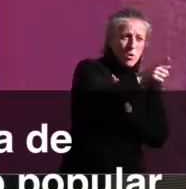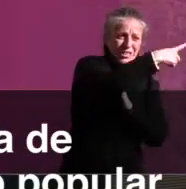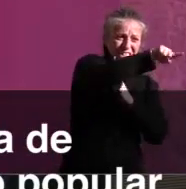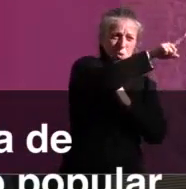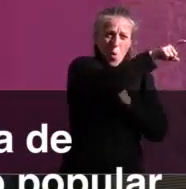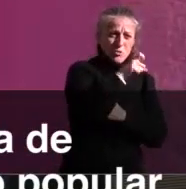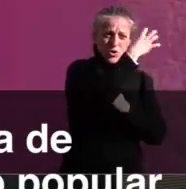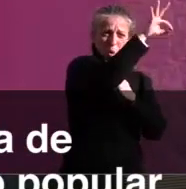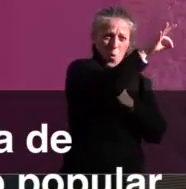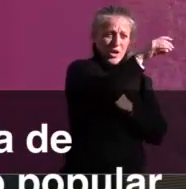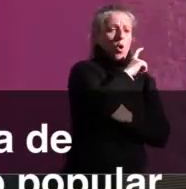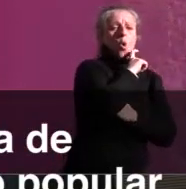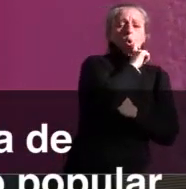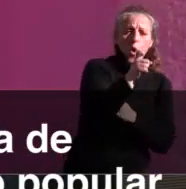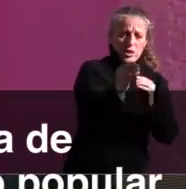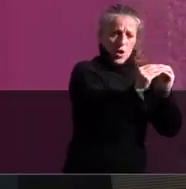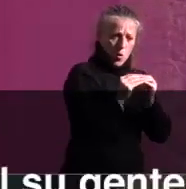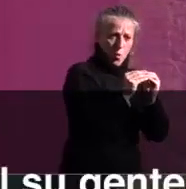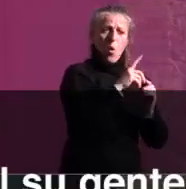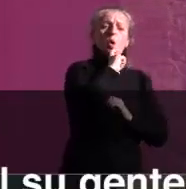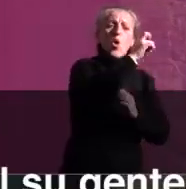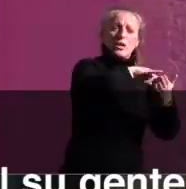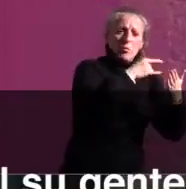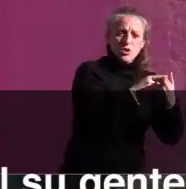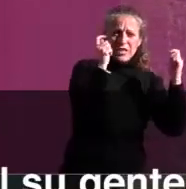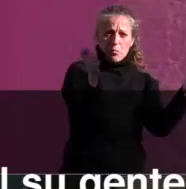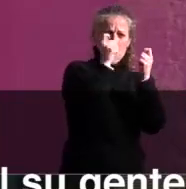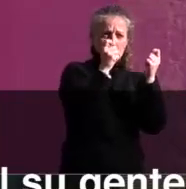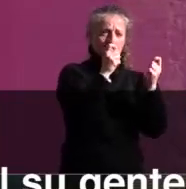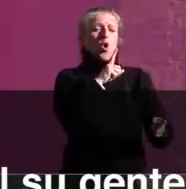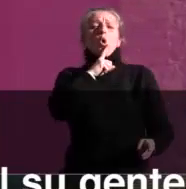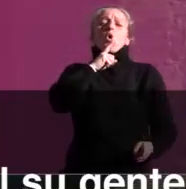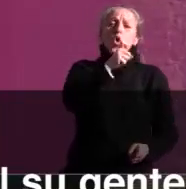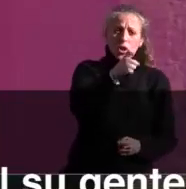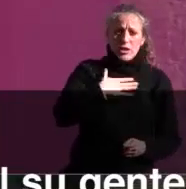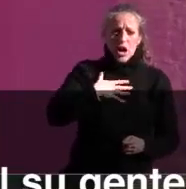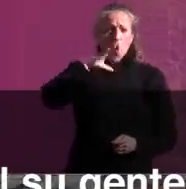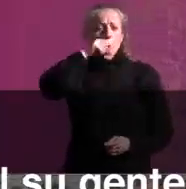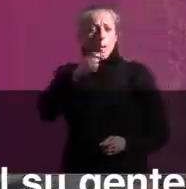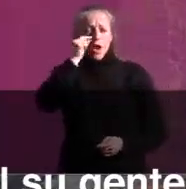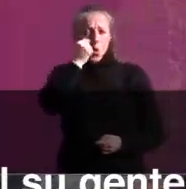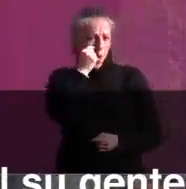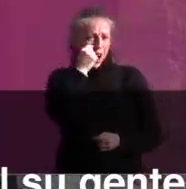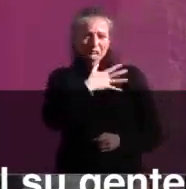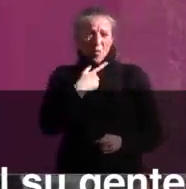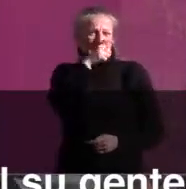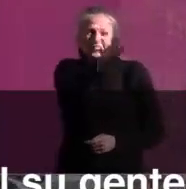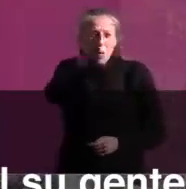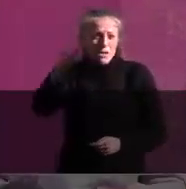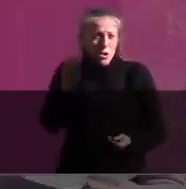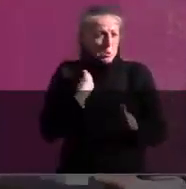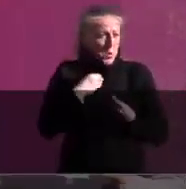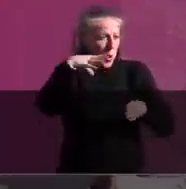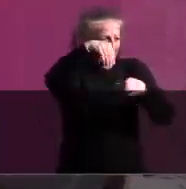de Barcelona en Comú, en contra del projecte popular i en contra del govern de la Colau. Els hi és igual la ciutat de Barcelona, els hi és igual la seva